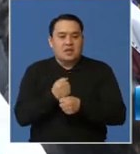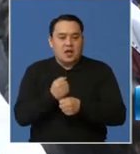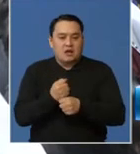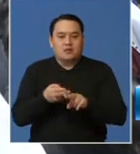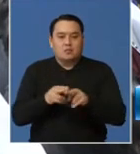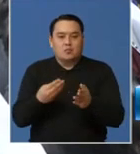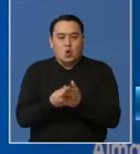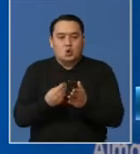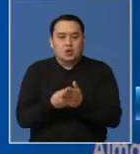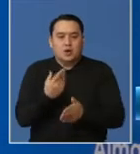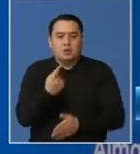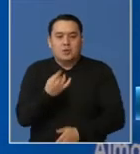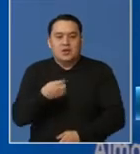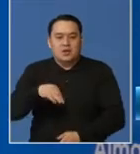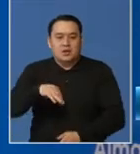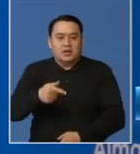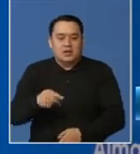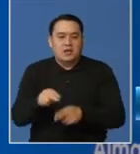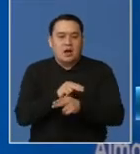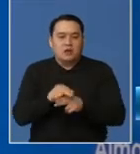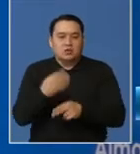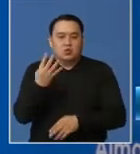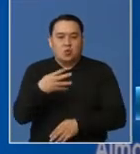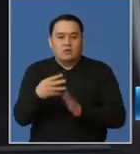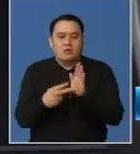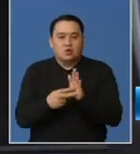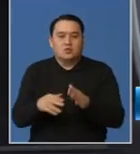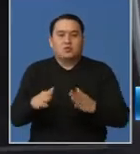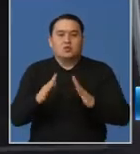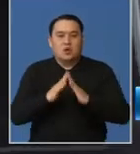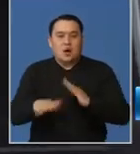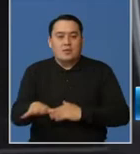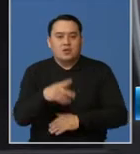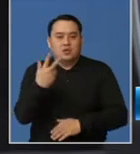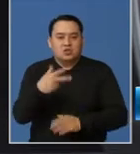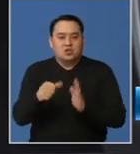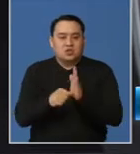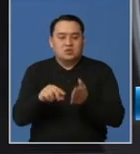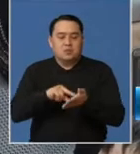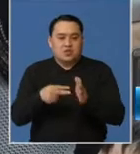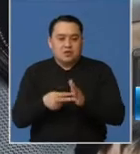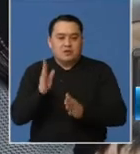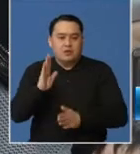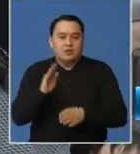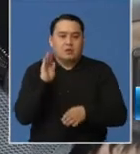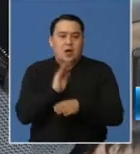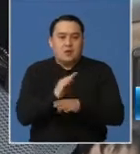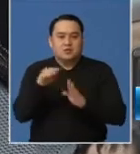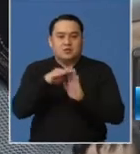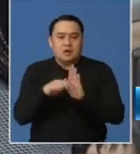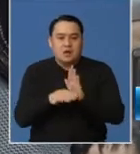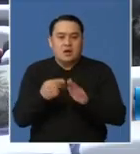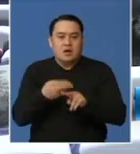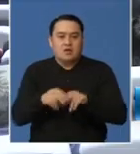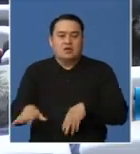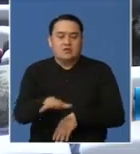в бюджет заложено 1 миллиард тенге на реконструкцию 48 дворов. Еще 36 на стадии планирования. Добавить в этот список и этот